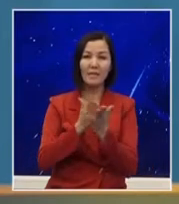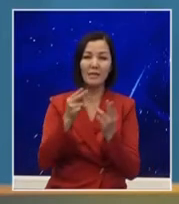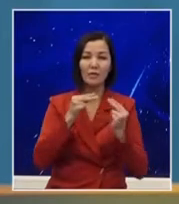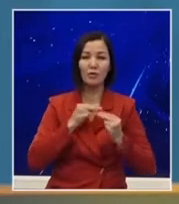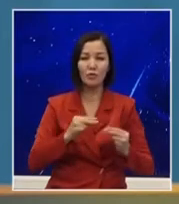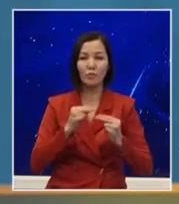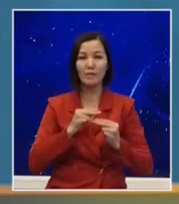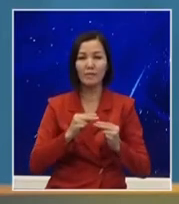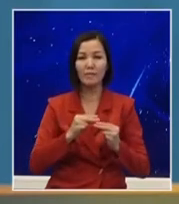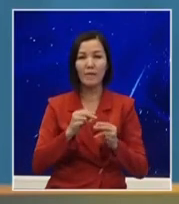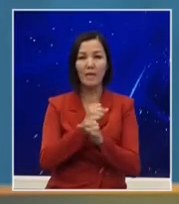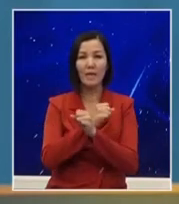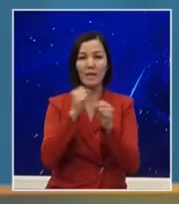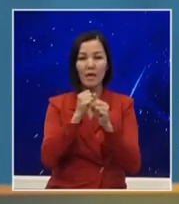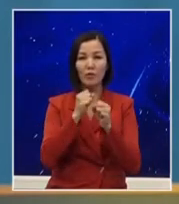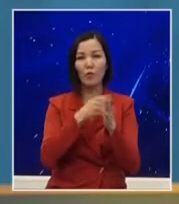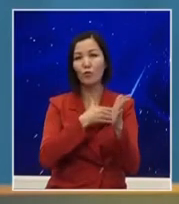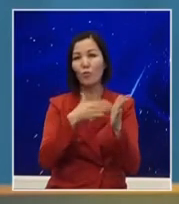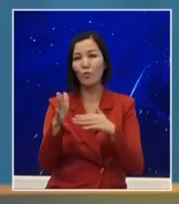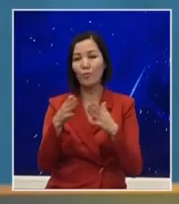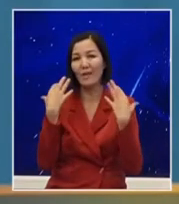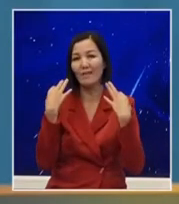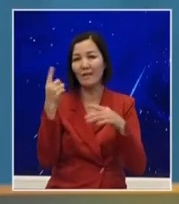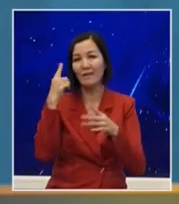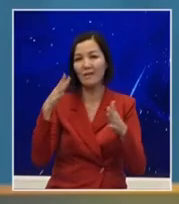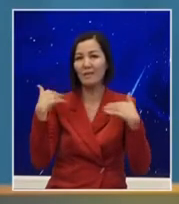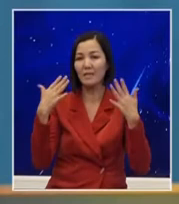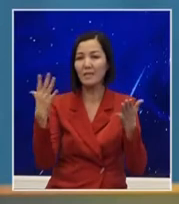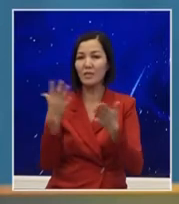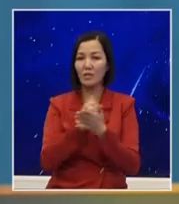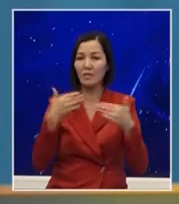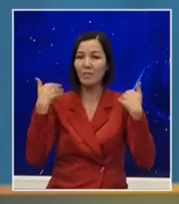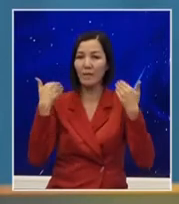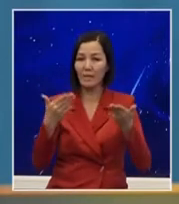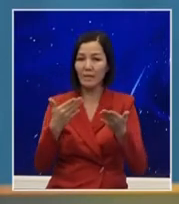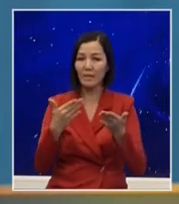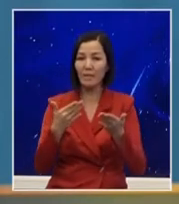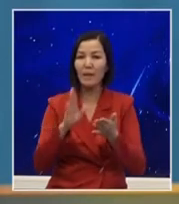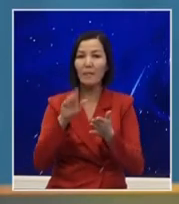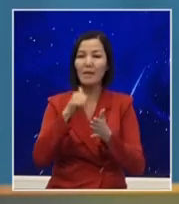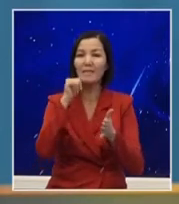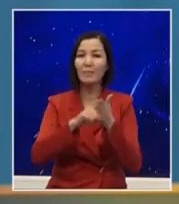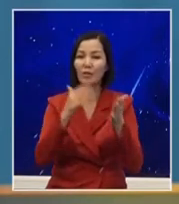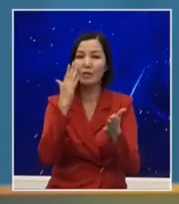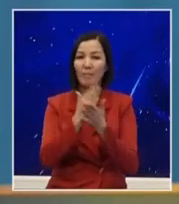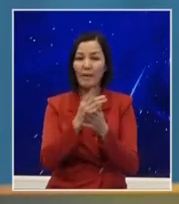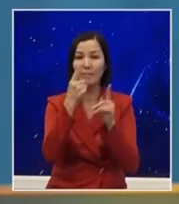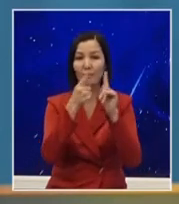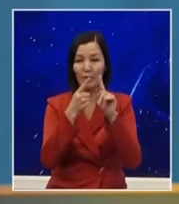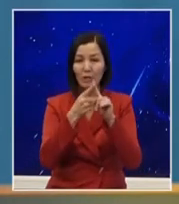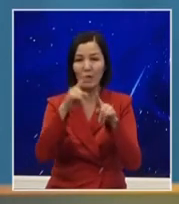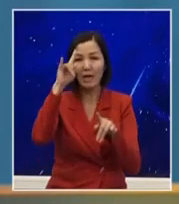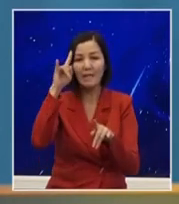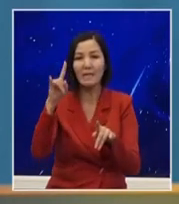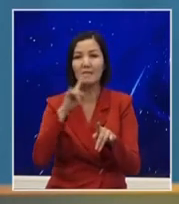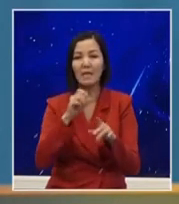біршама бөлігін ядролық қарудың еркін идеясымен жетістігіне арнадым. Олай етуімнің себептері де бар еді. Біріншіден,